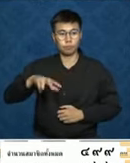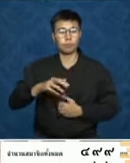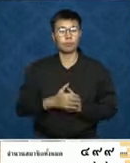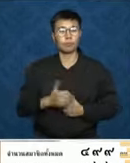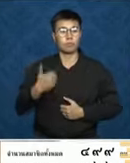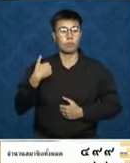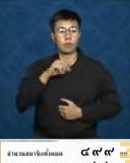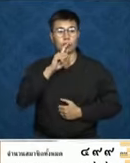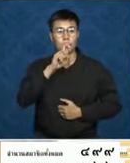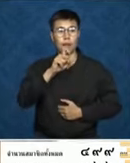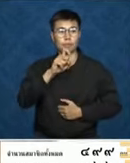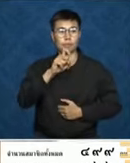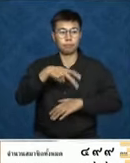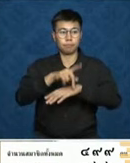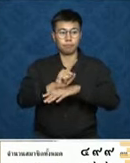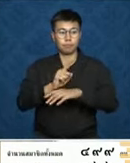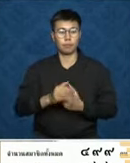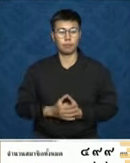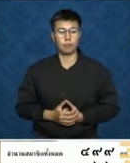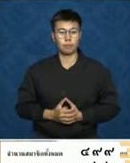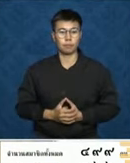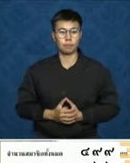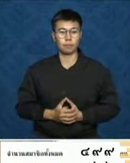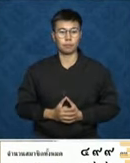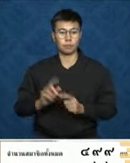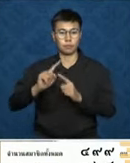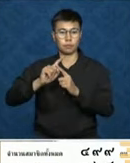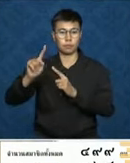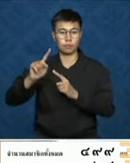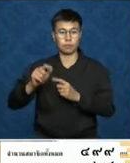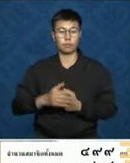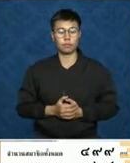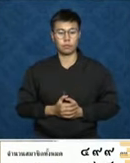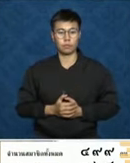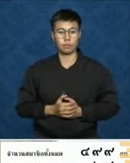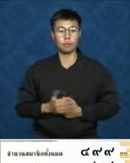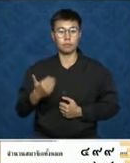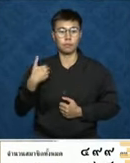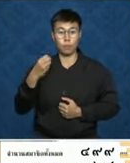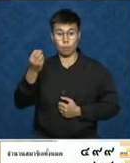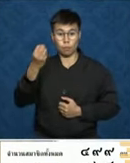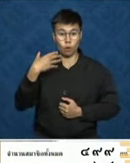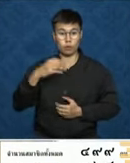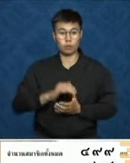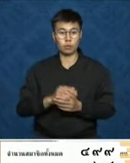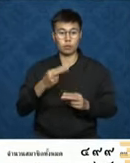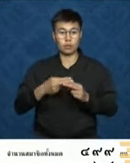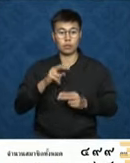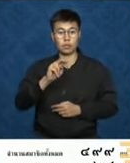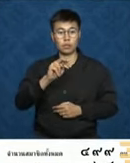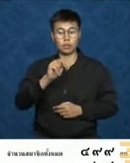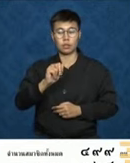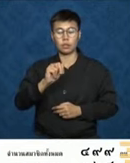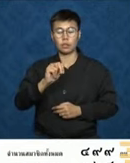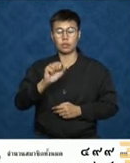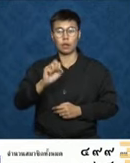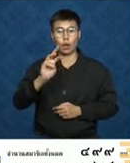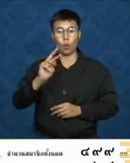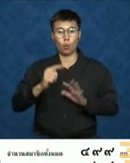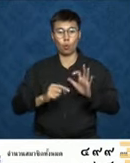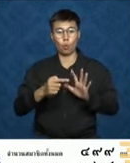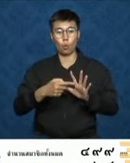ประธานดังต่อวัดีครับเรื่องแรกแล้วการร้องเรียนจากนายสวาทราชภักดีราษฎร